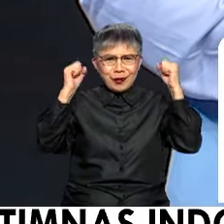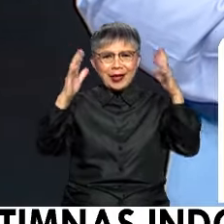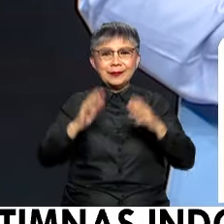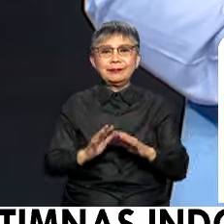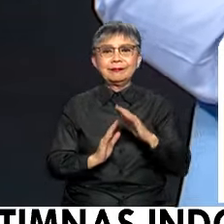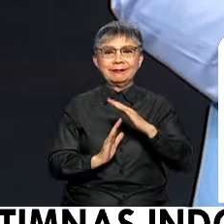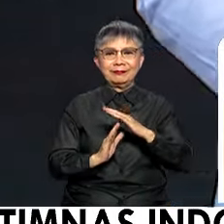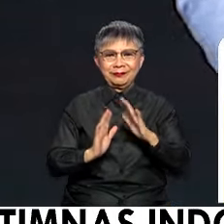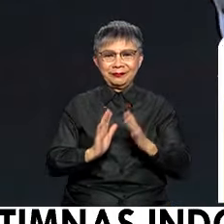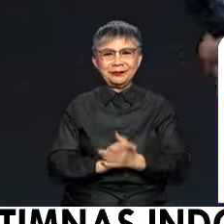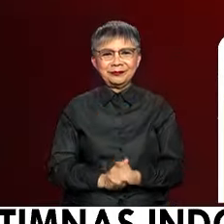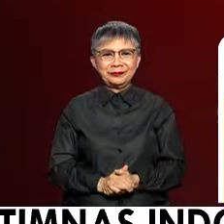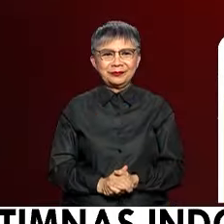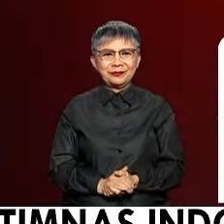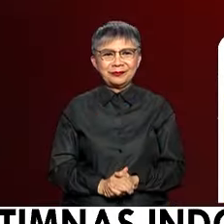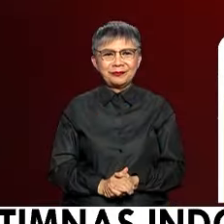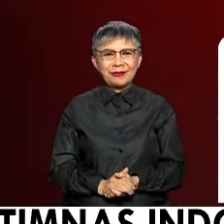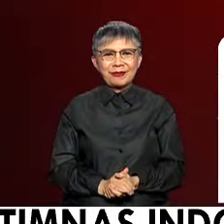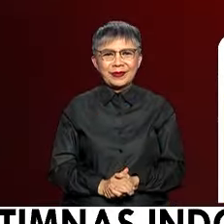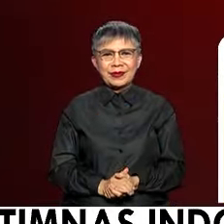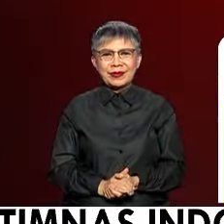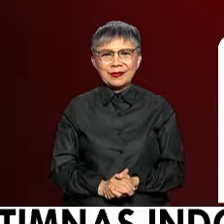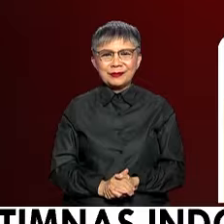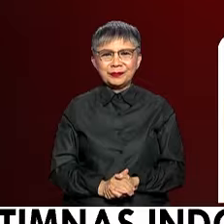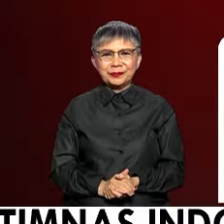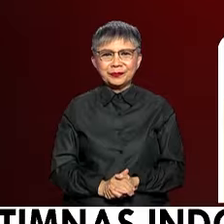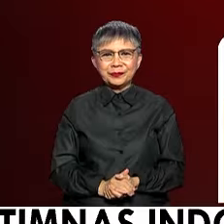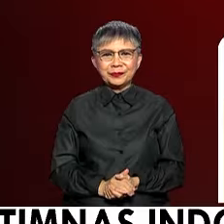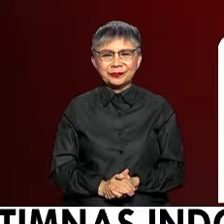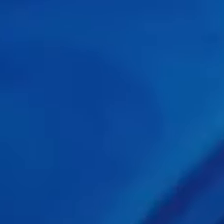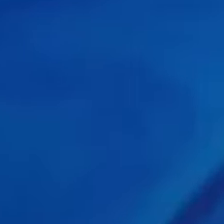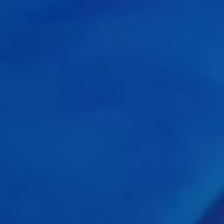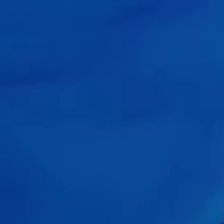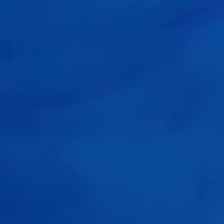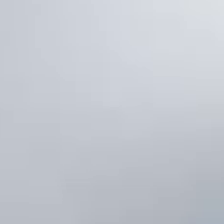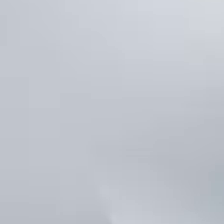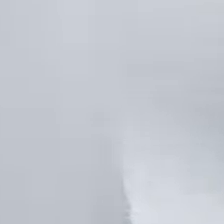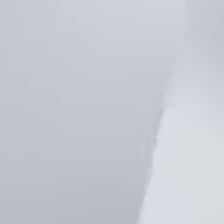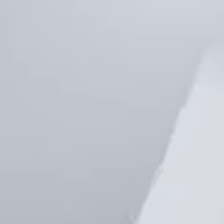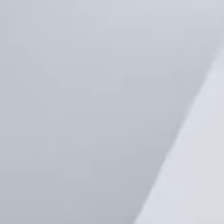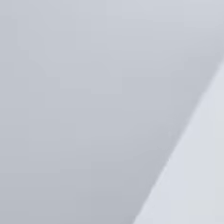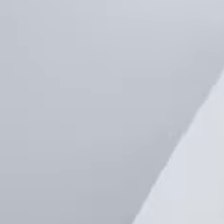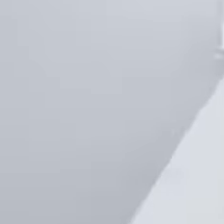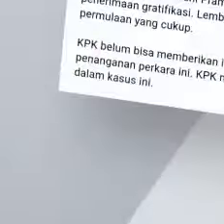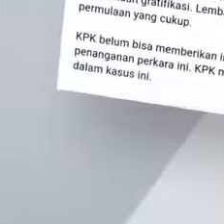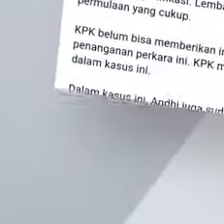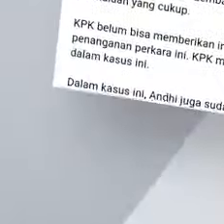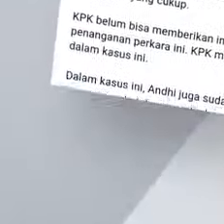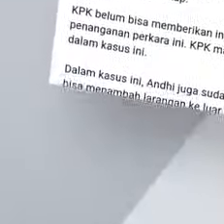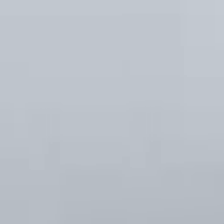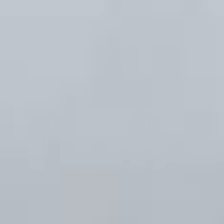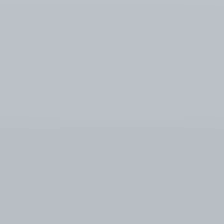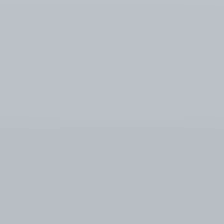du baik waktu sudah habis kami persilakan untuk kembali ke podium jelajahi cara baru mendapatkan